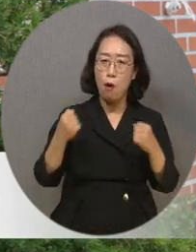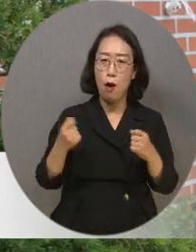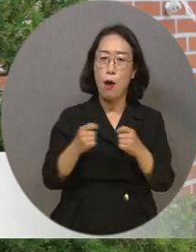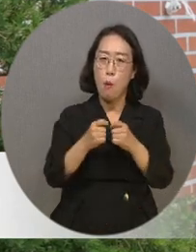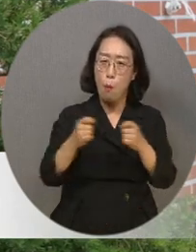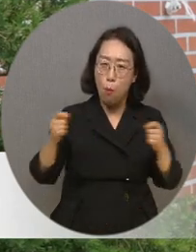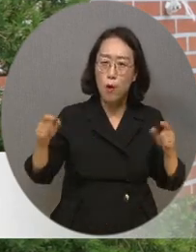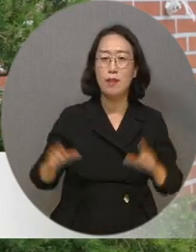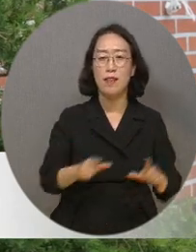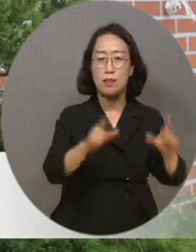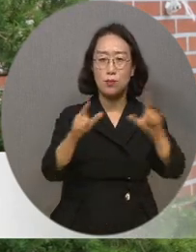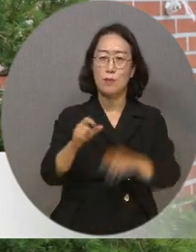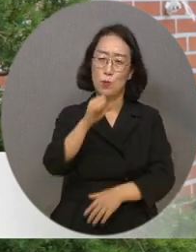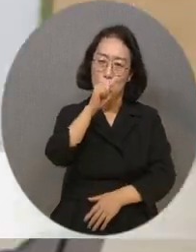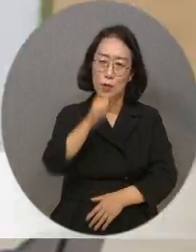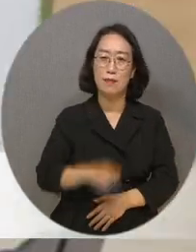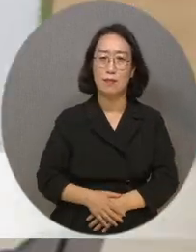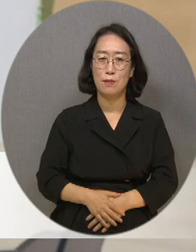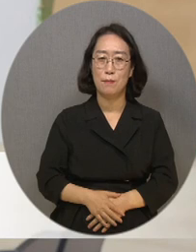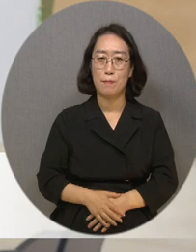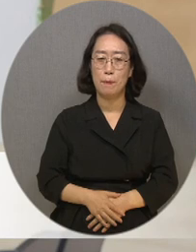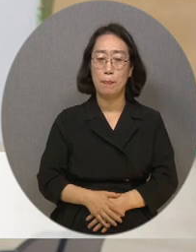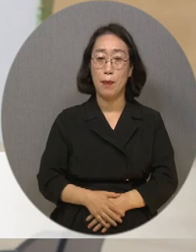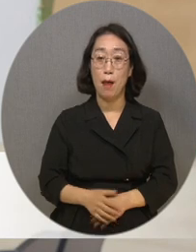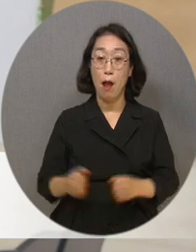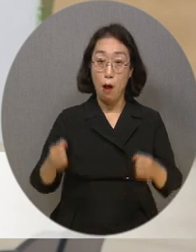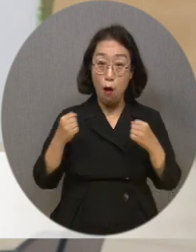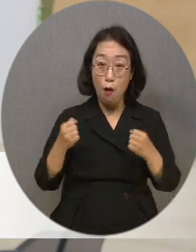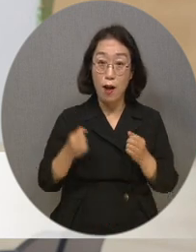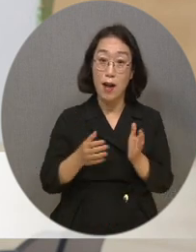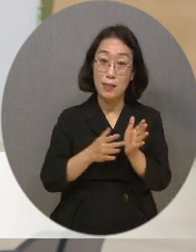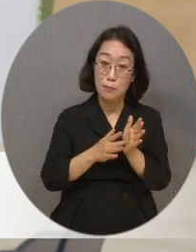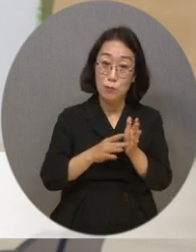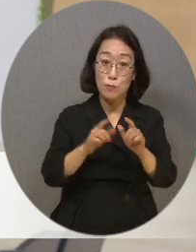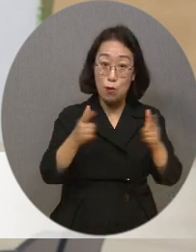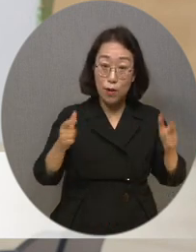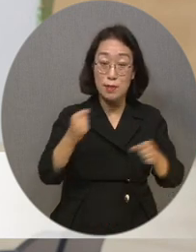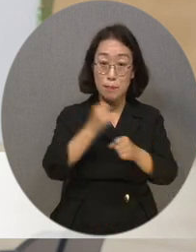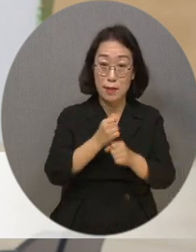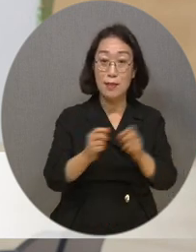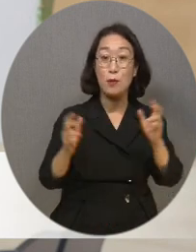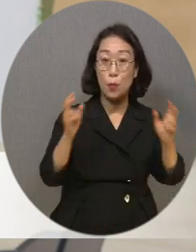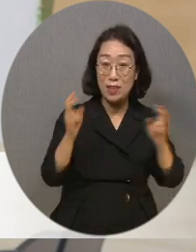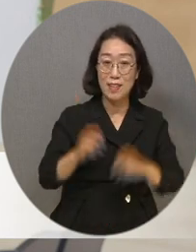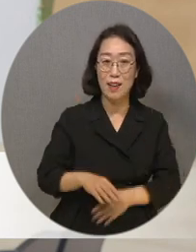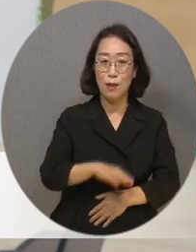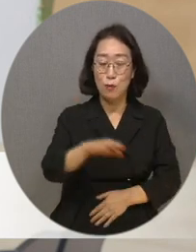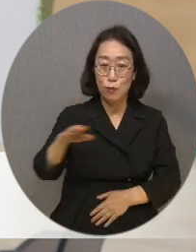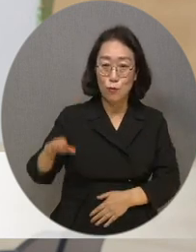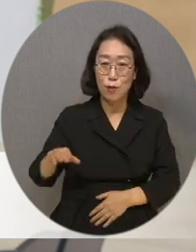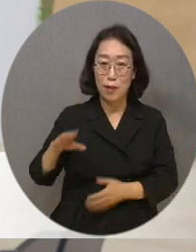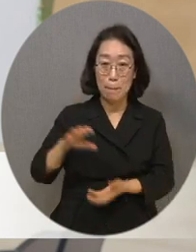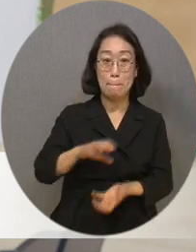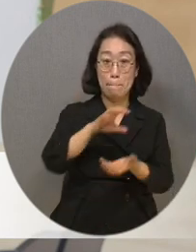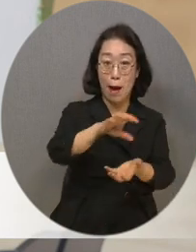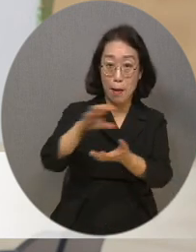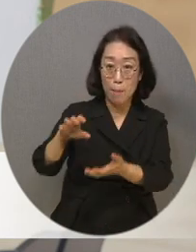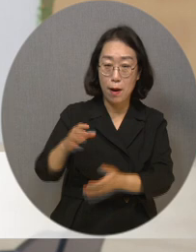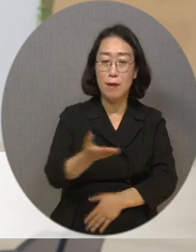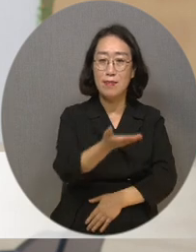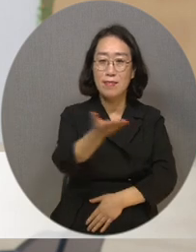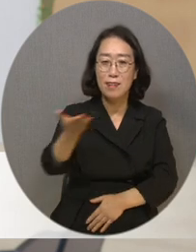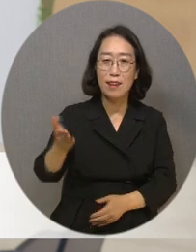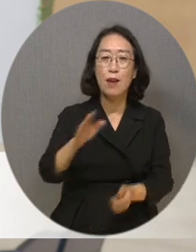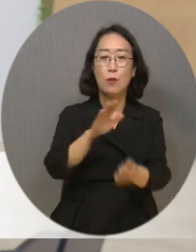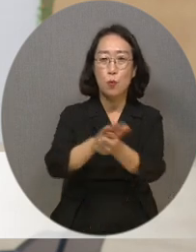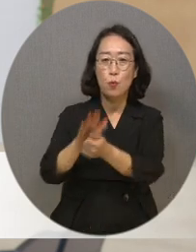건강하게 오래 이렇게 사셨으면 좋겠고요. 건강기능식품이라든지 뭐 의약품을 만드는 회사니까 이걸 통해서 직접적으로 우리 미망인들에게